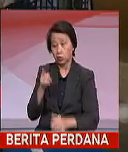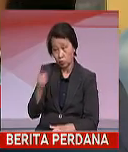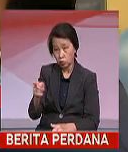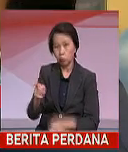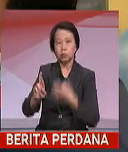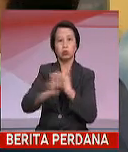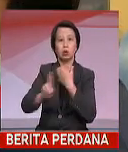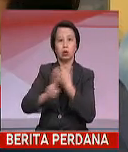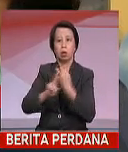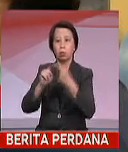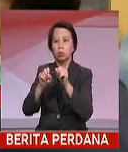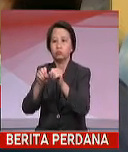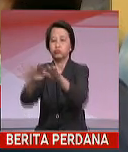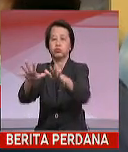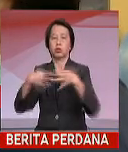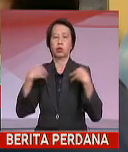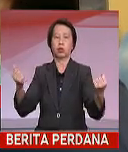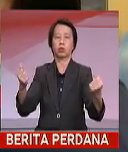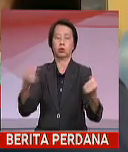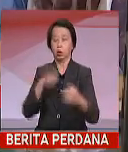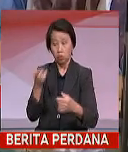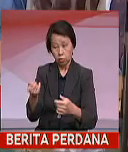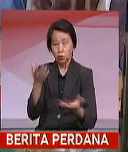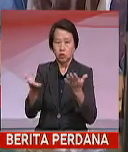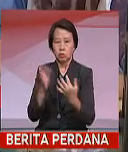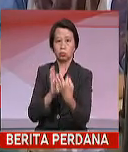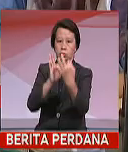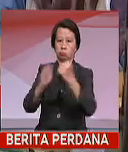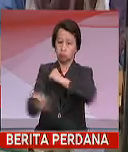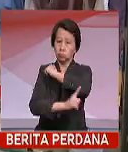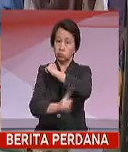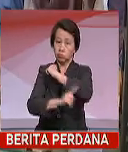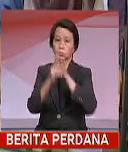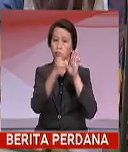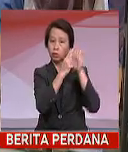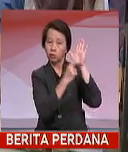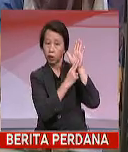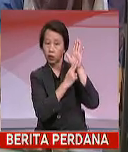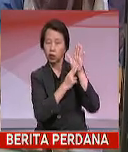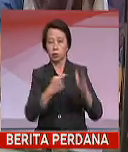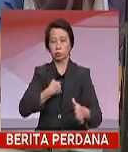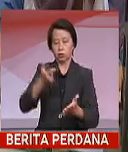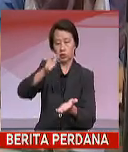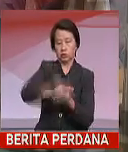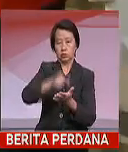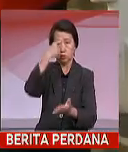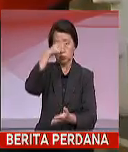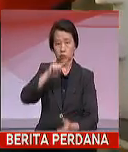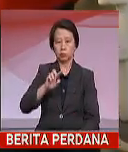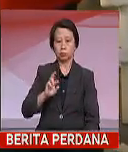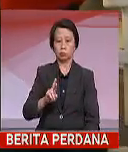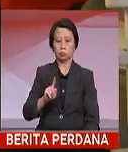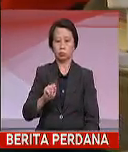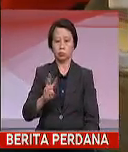sebagai risiko kepada kesihatan awam dan anda mungkin berdepan tindakan undang-undang. Mohan Shinasami, RTM.